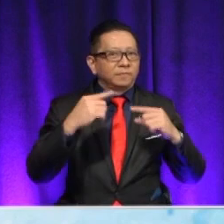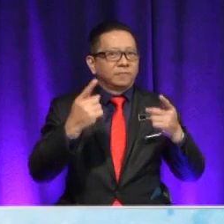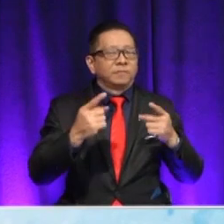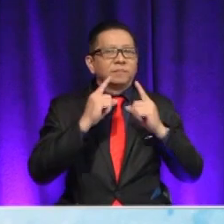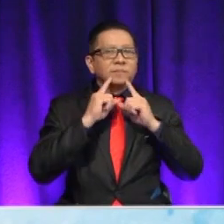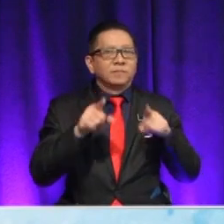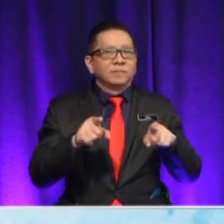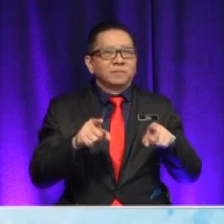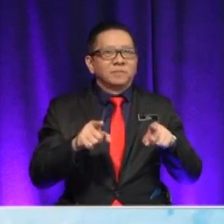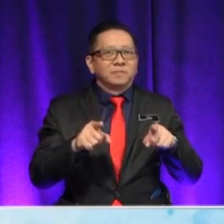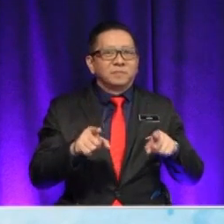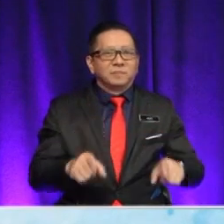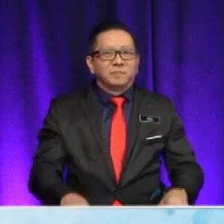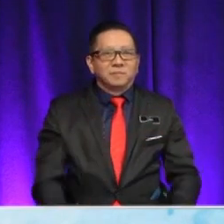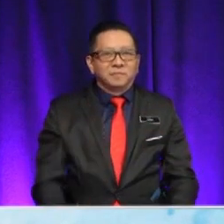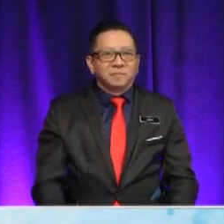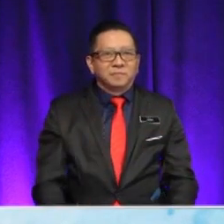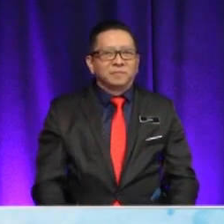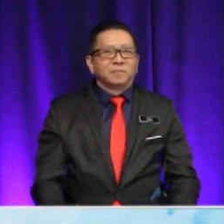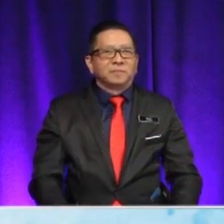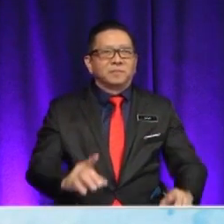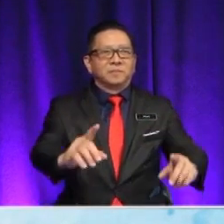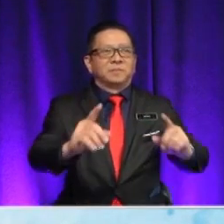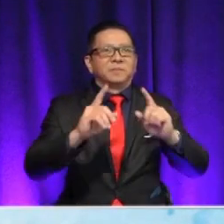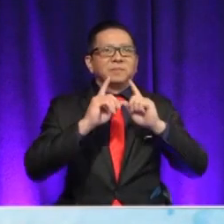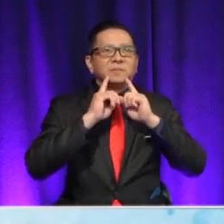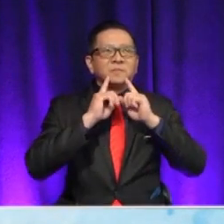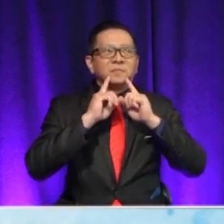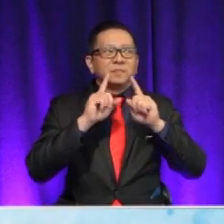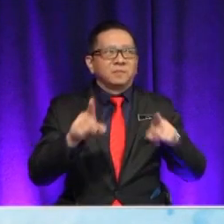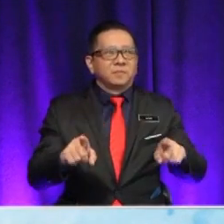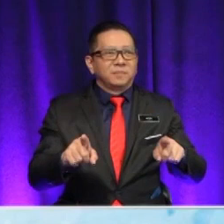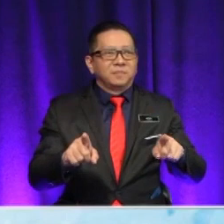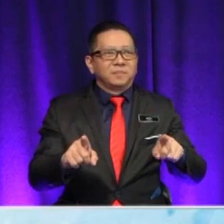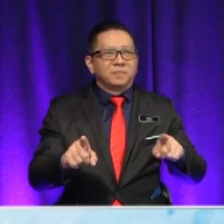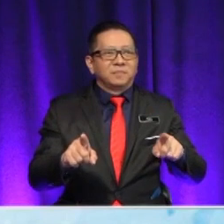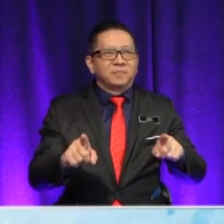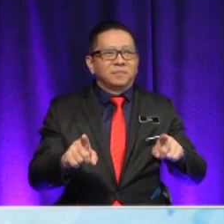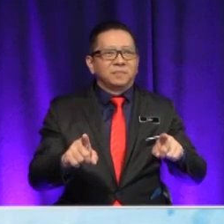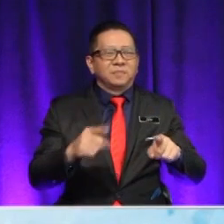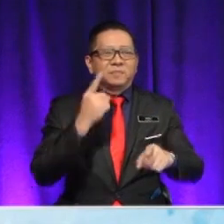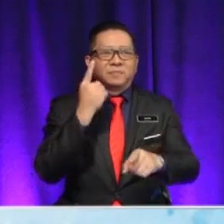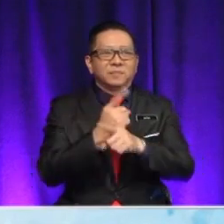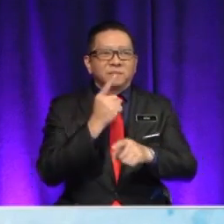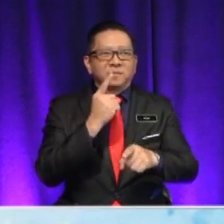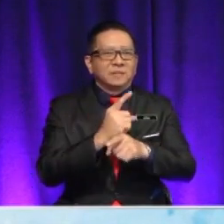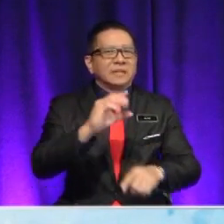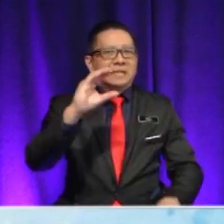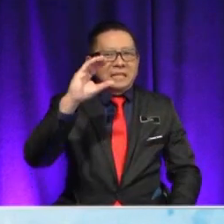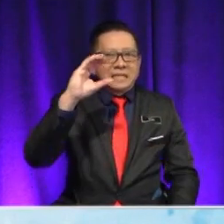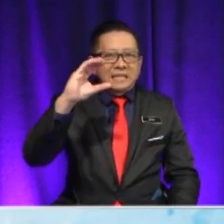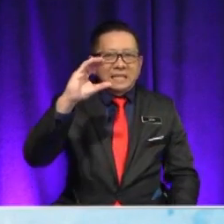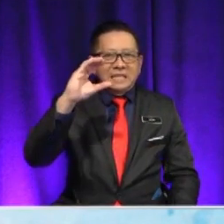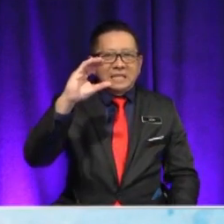Mira ada jawapan tak? Mira pun ada jawapan, cikgu. Mira ada jawapan. Ada. Sama tak tu? Okey, kita okay. Tengok. Okey, jawapannya betul Mira C,